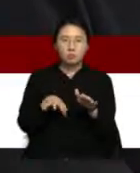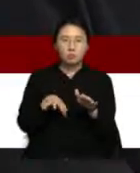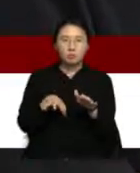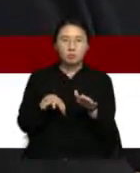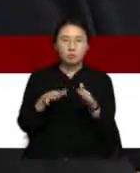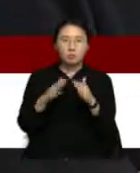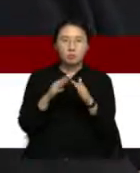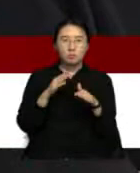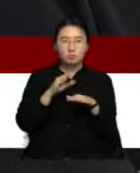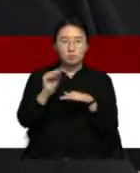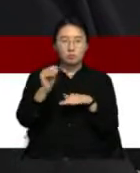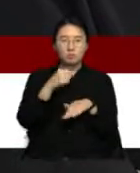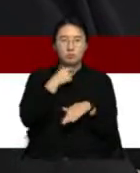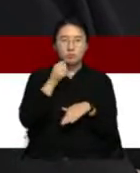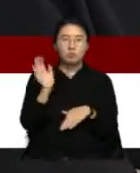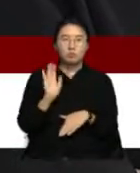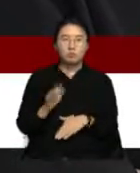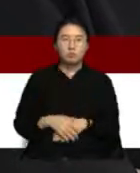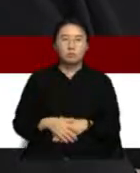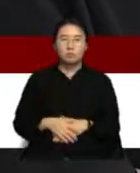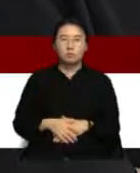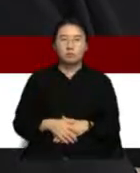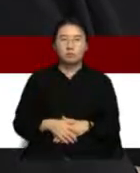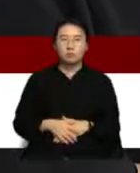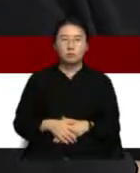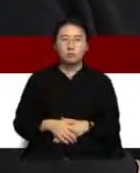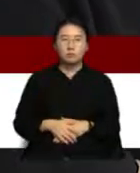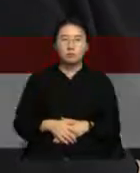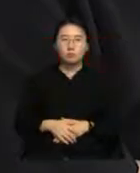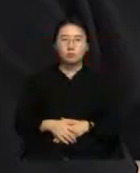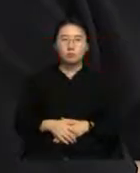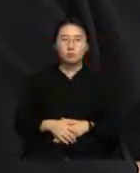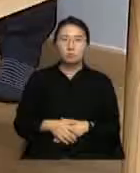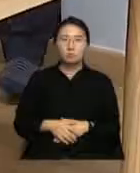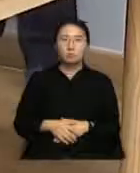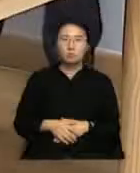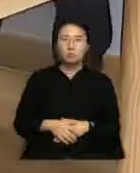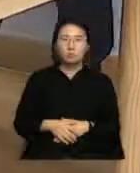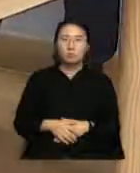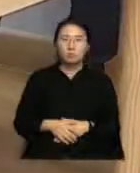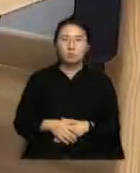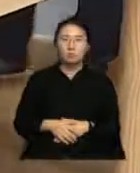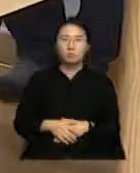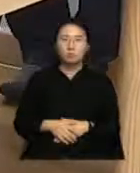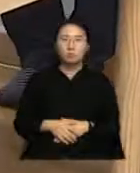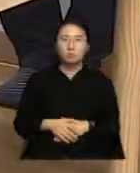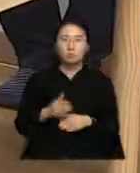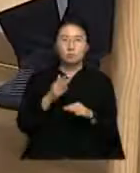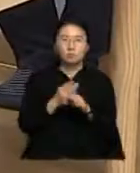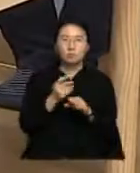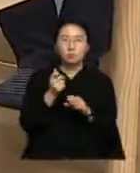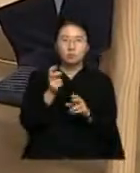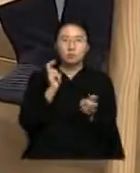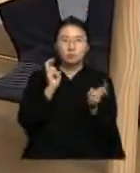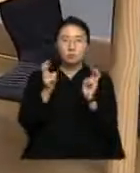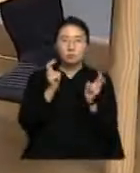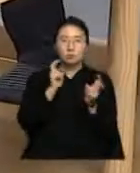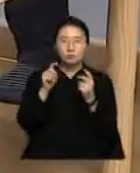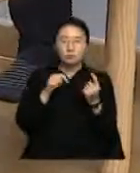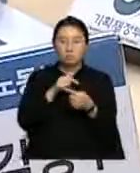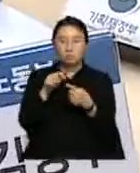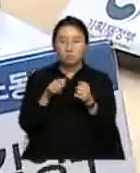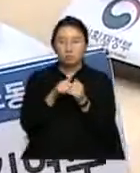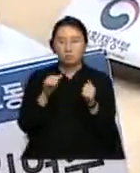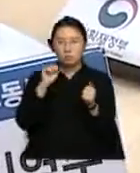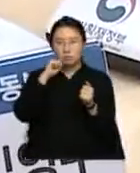조직에서는 그렇게 퇴근을 하는 거를 원하지는 않습니다, 사실. 중소기업 경영자들도 어려움은